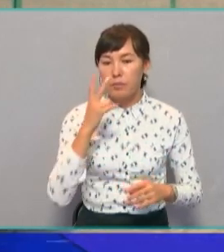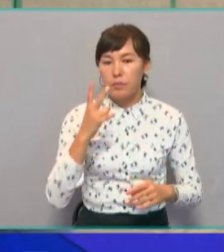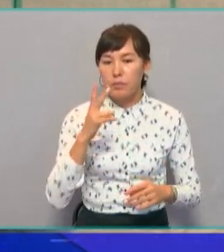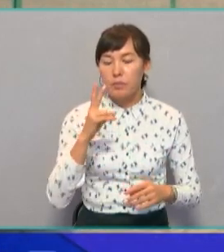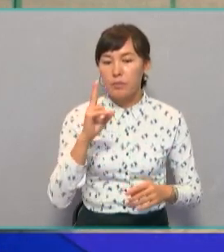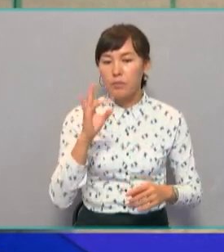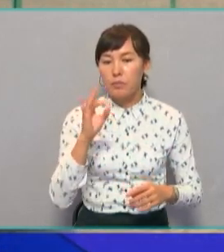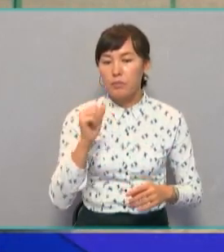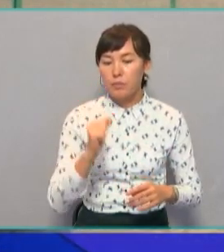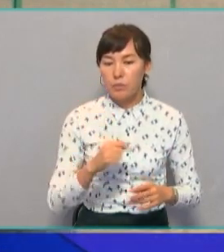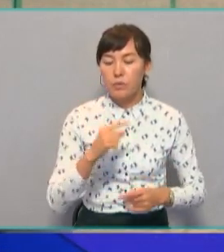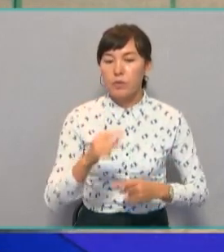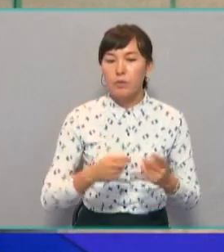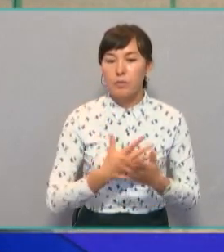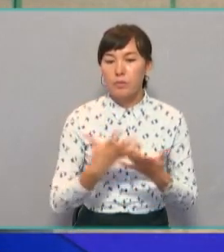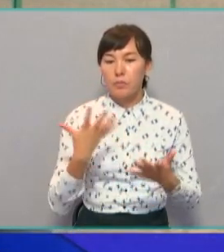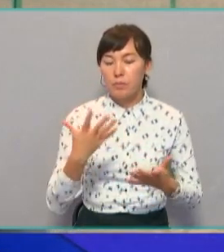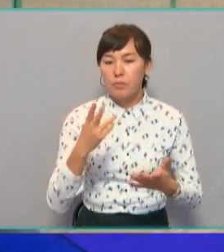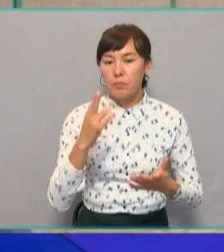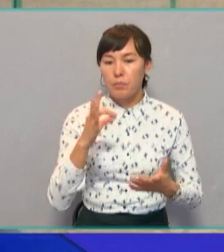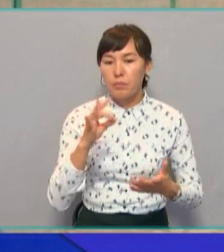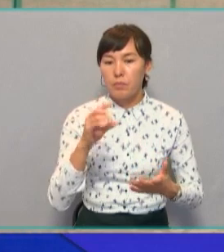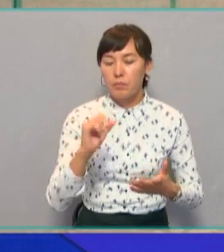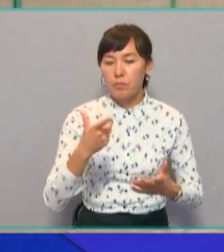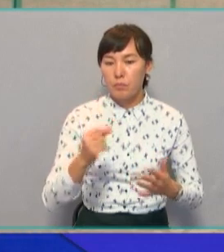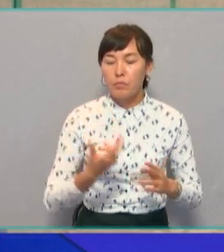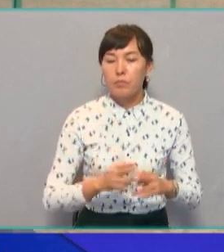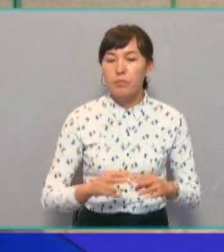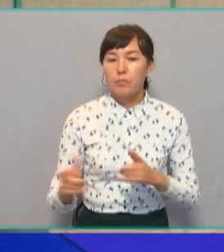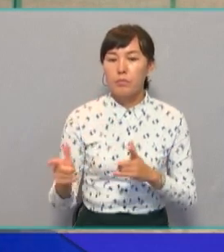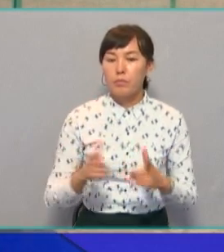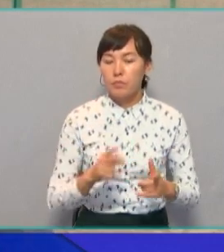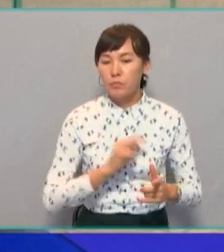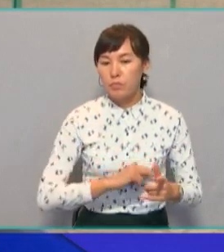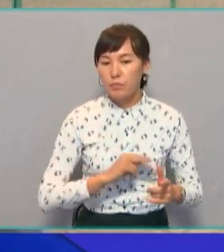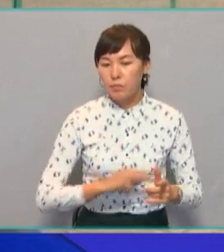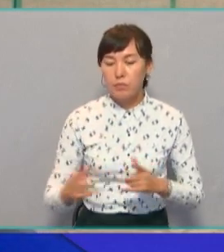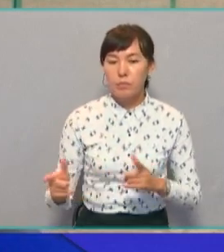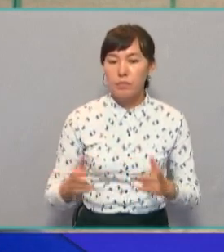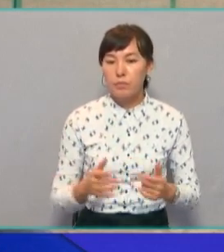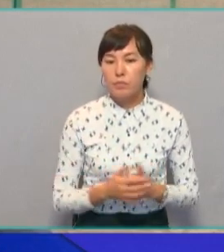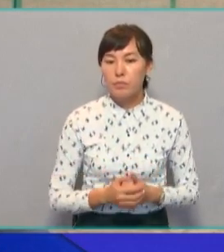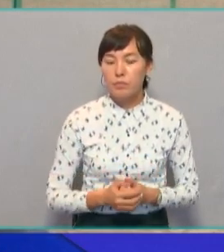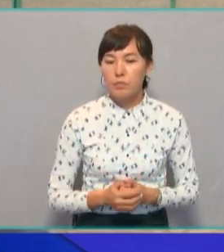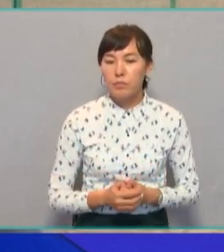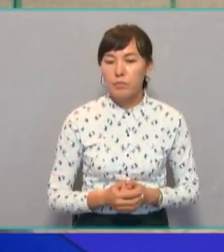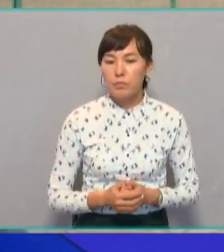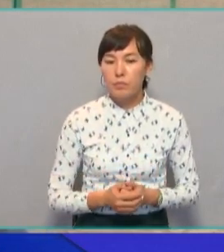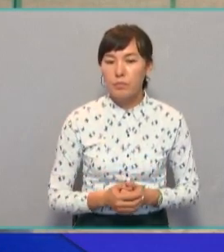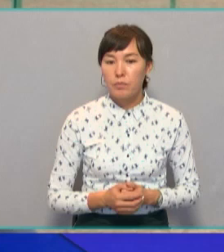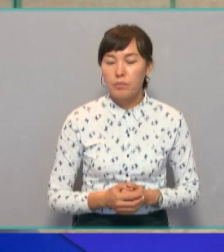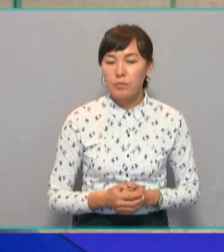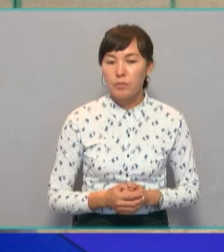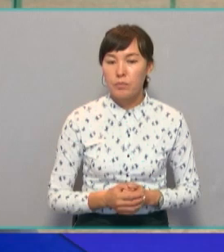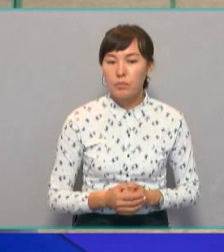салып қойдық. Келесі жылы менің өнім 5 қораға көбею керек. Сол 5 қора салып дайындалып, суын қазып, қорасын салып, үйін салып дайындалып, инвестиция салуым